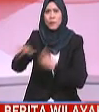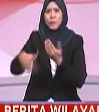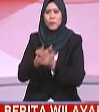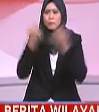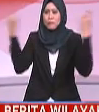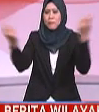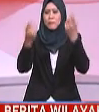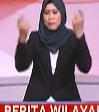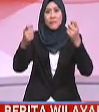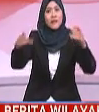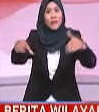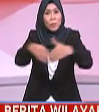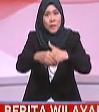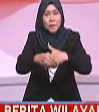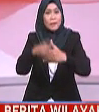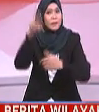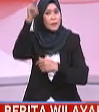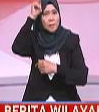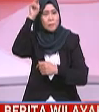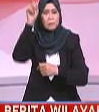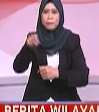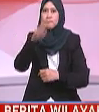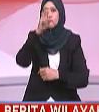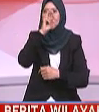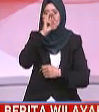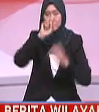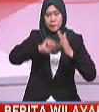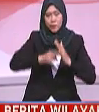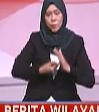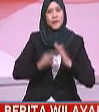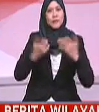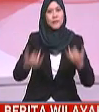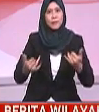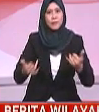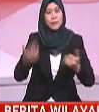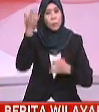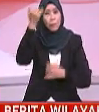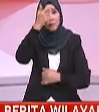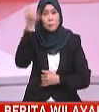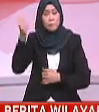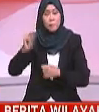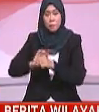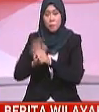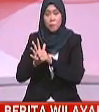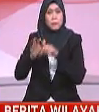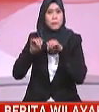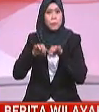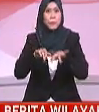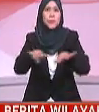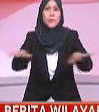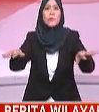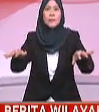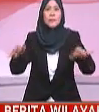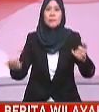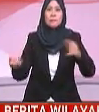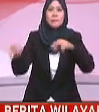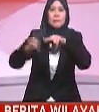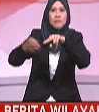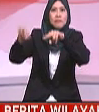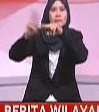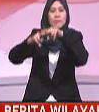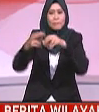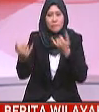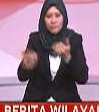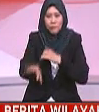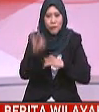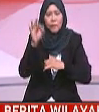kenduri di Kelantan diperketat pihak polis bermula hari ini susulan penularan jangkitan kes COVID-19 yang meningkat